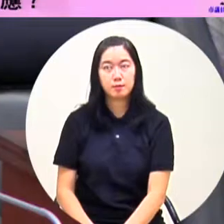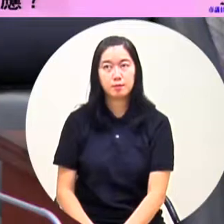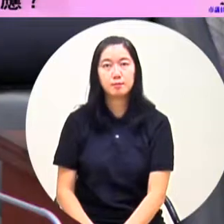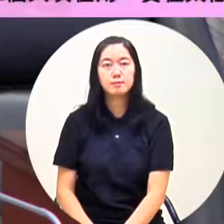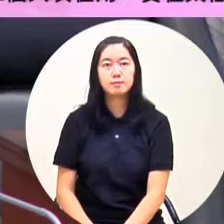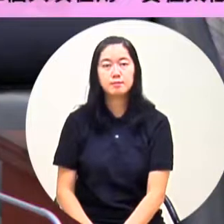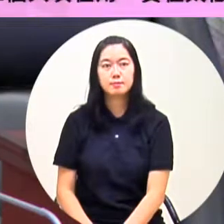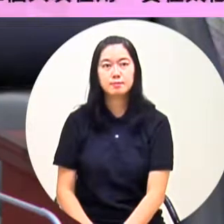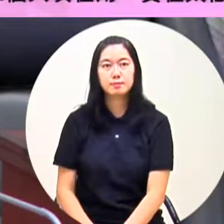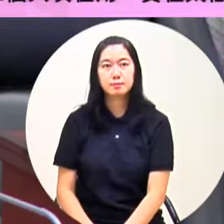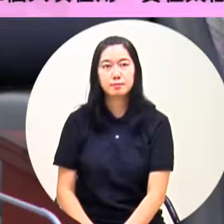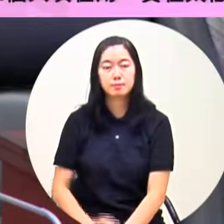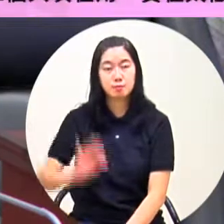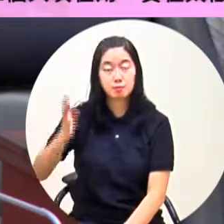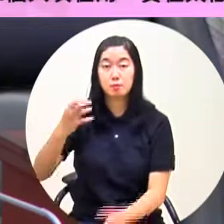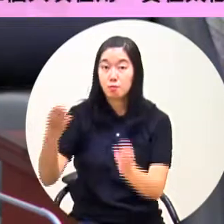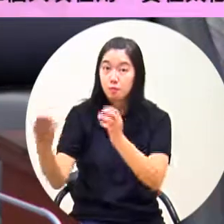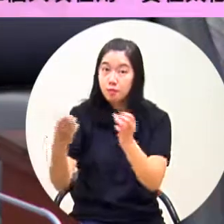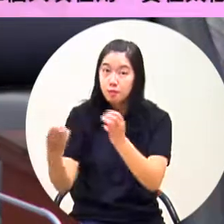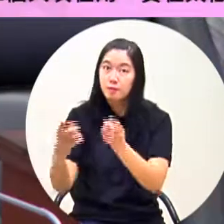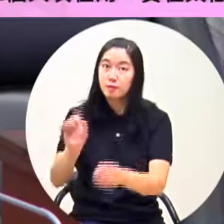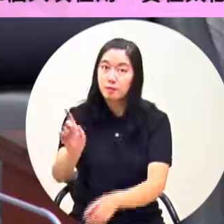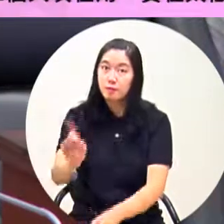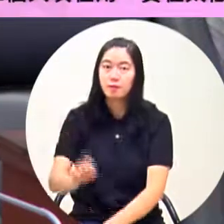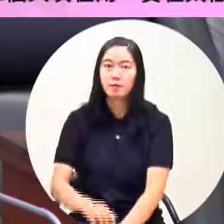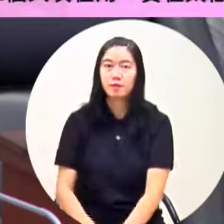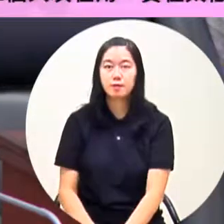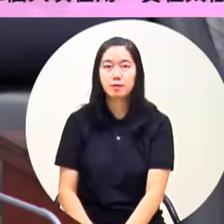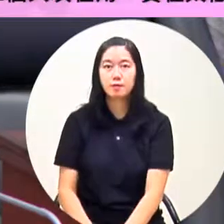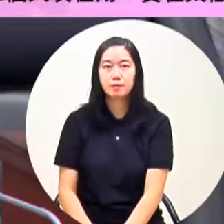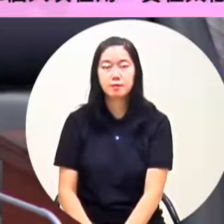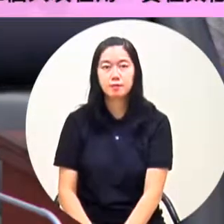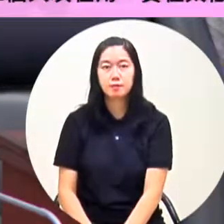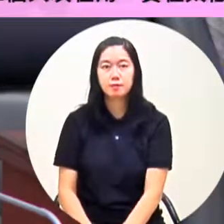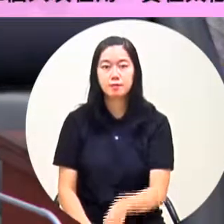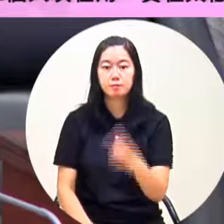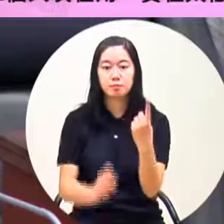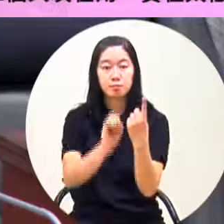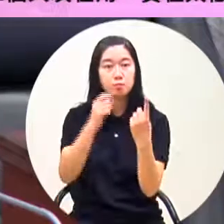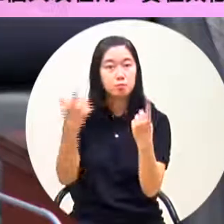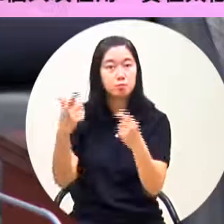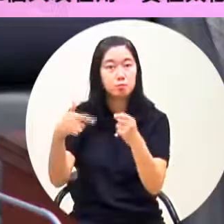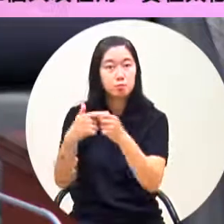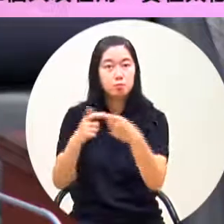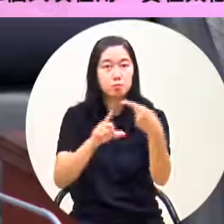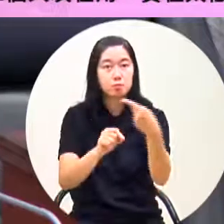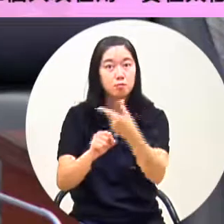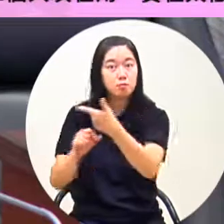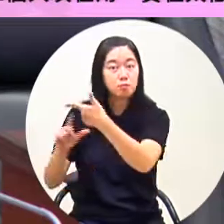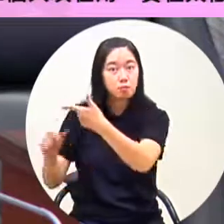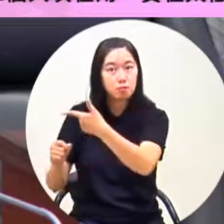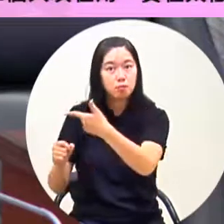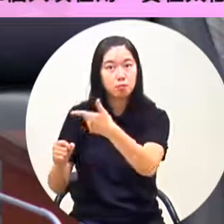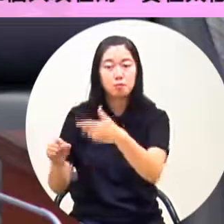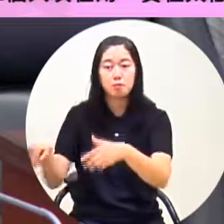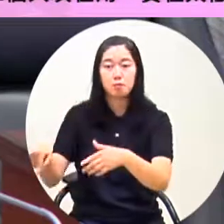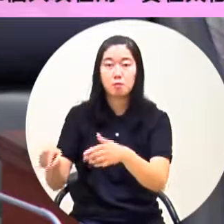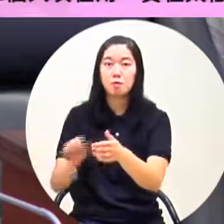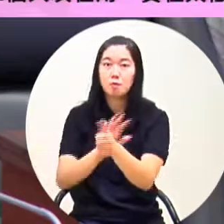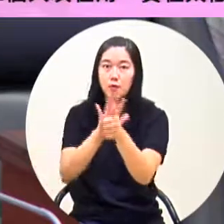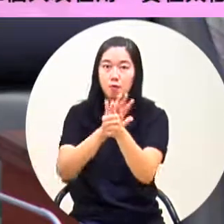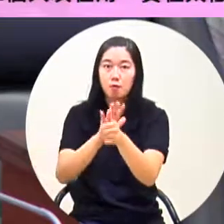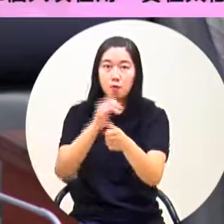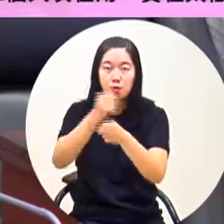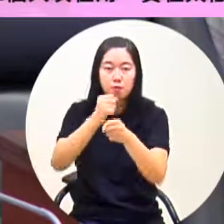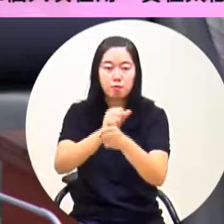那你家探特姐哦，他106年1月到6月，那爱工作这个 APP， 他